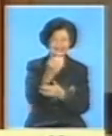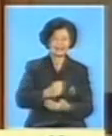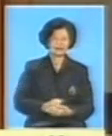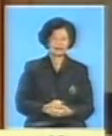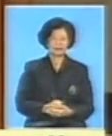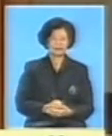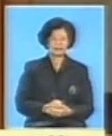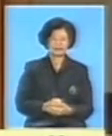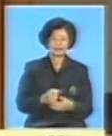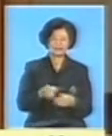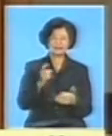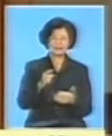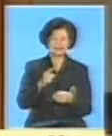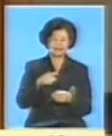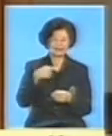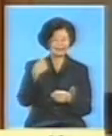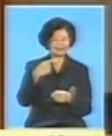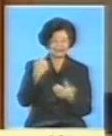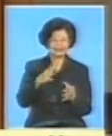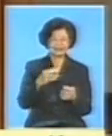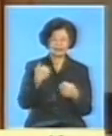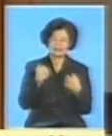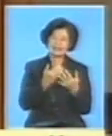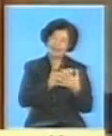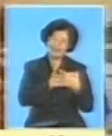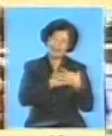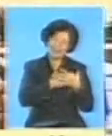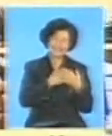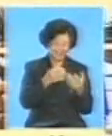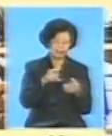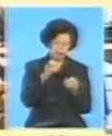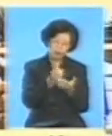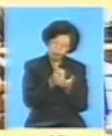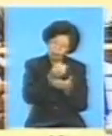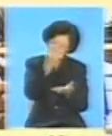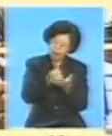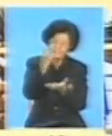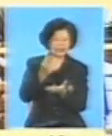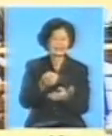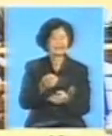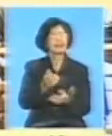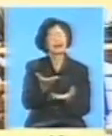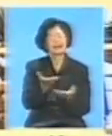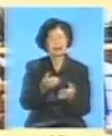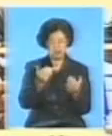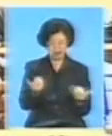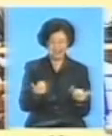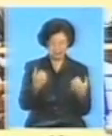ล้วตกหลุมรักกันในทำนองเนี้ยแล้วก็ร่ำรวยมีแค่เนี้ย นะวันนี้กำลังเดี๋ยวสร้างหนังอ